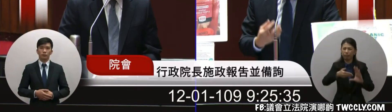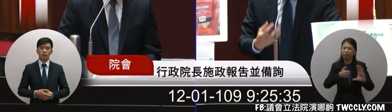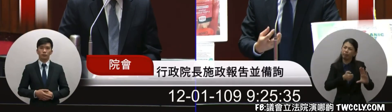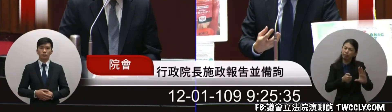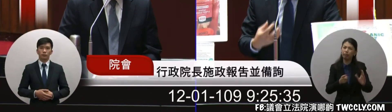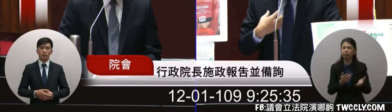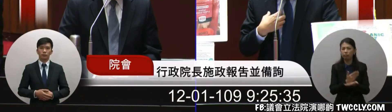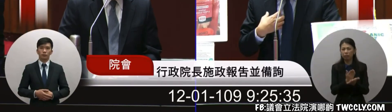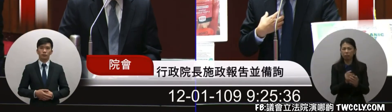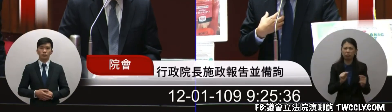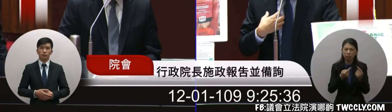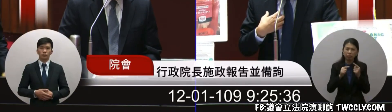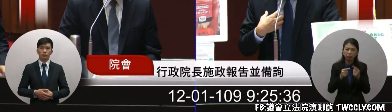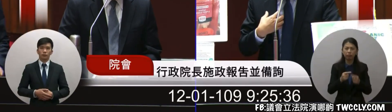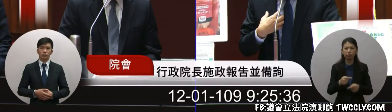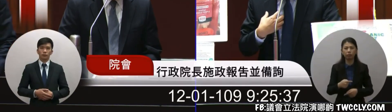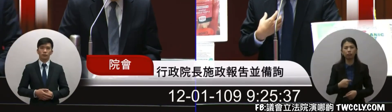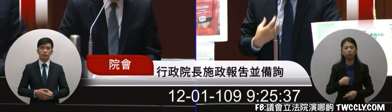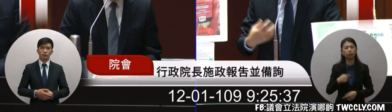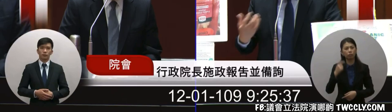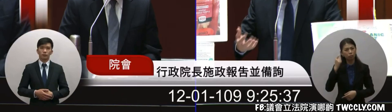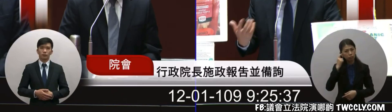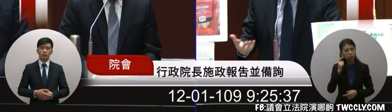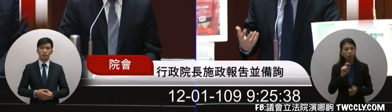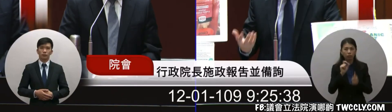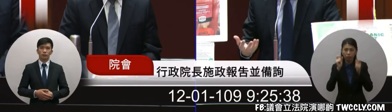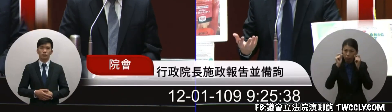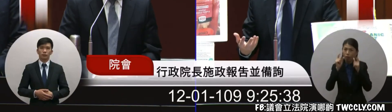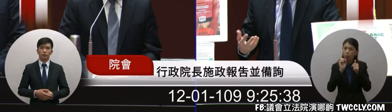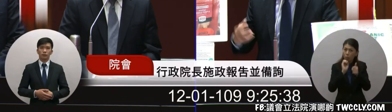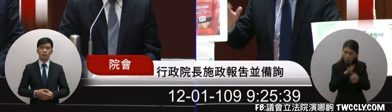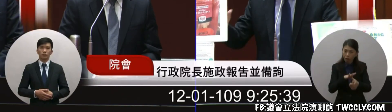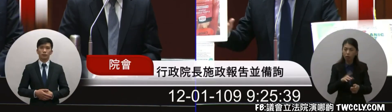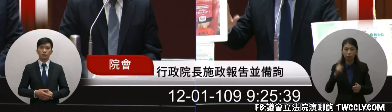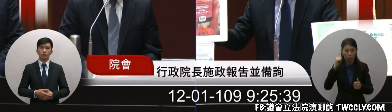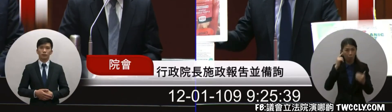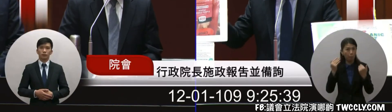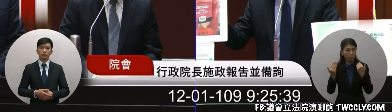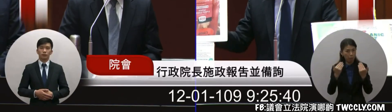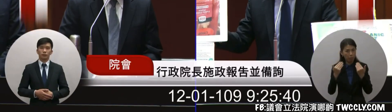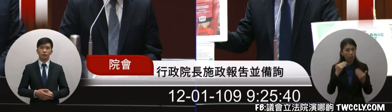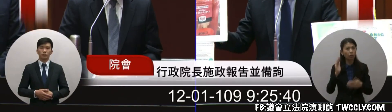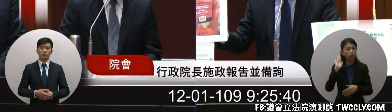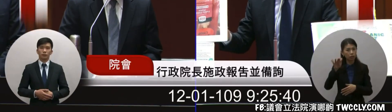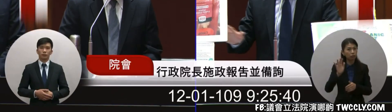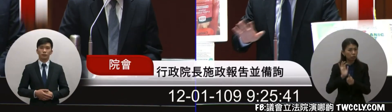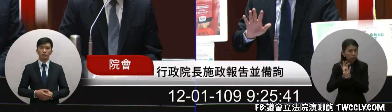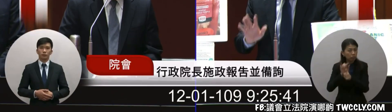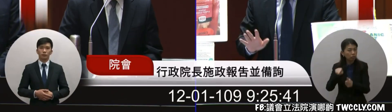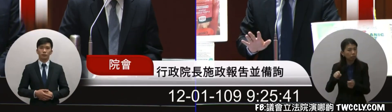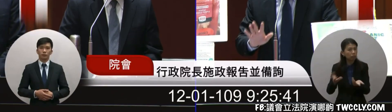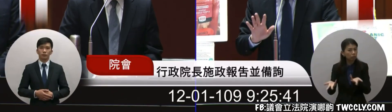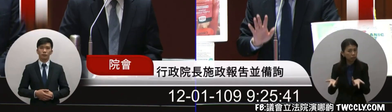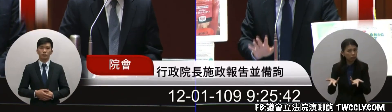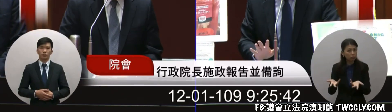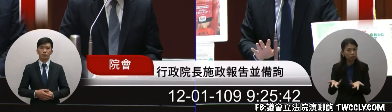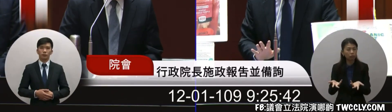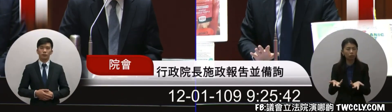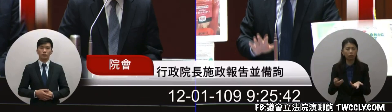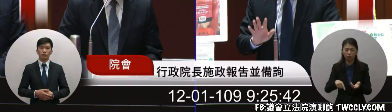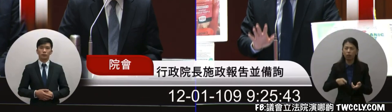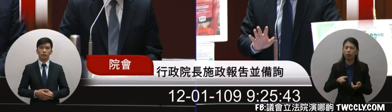说这个地方我们也是很善意的，是觉得说你们要真的想清楚这样子，未来虽然要推这种事情我们没有说这是不